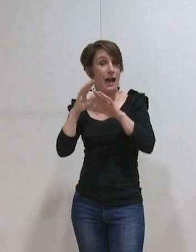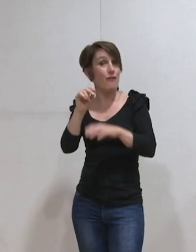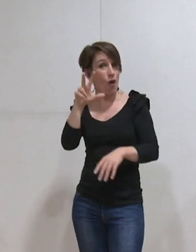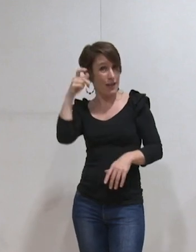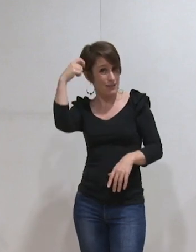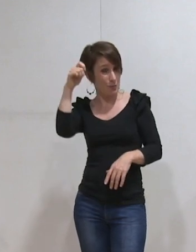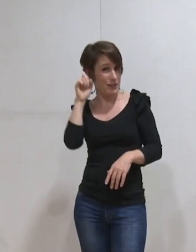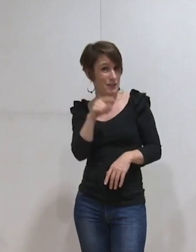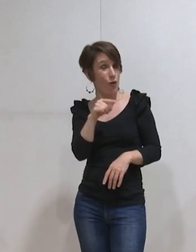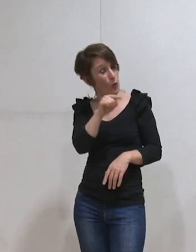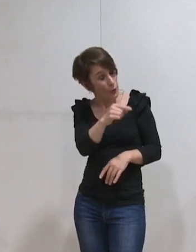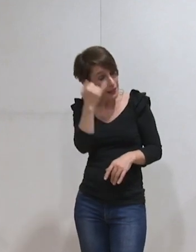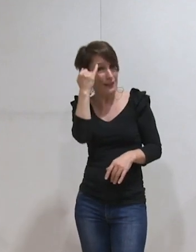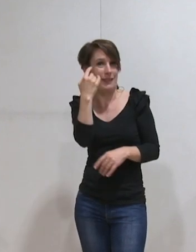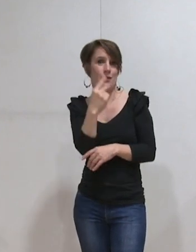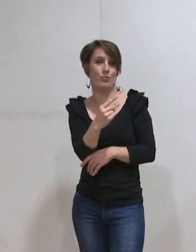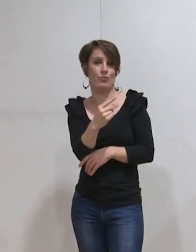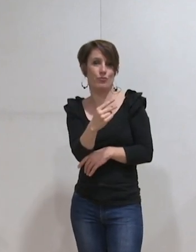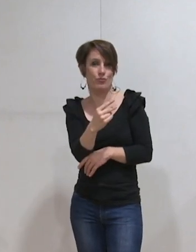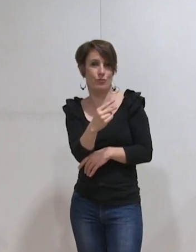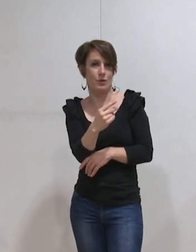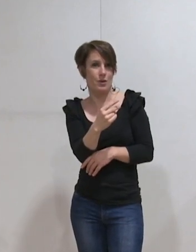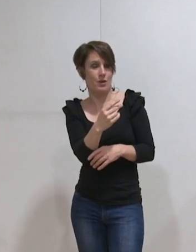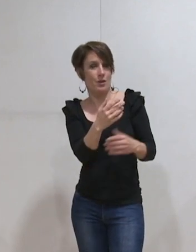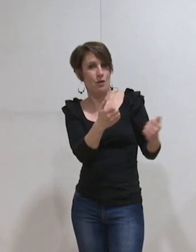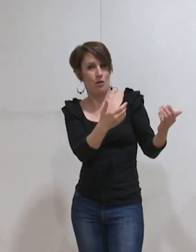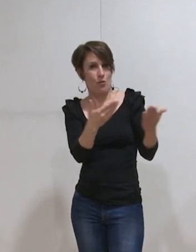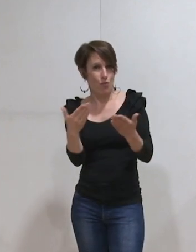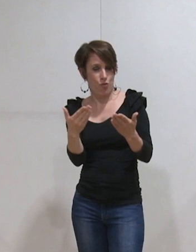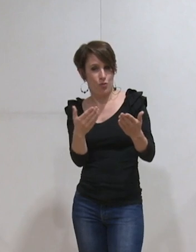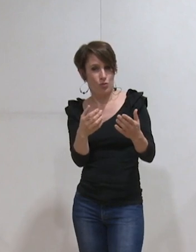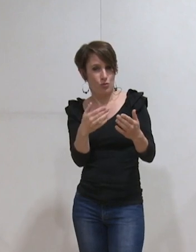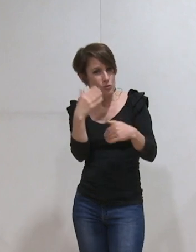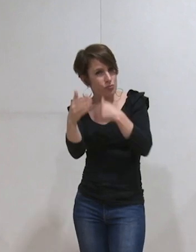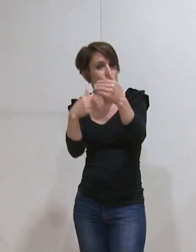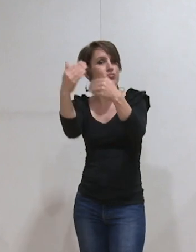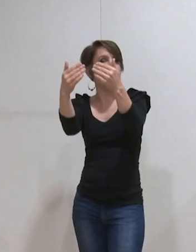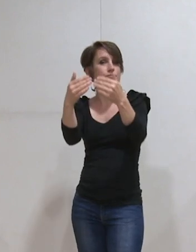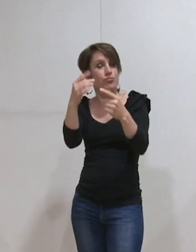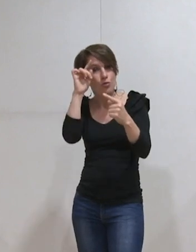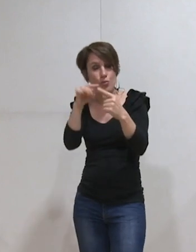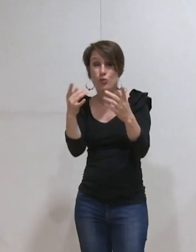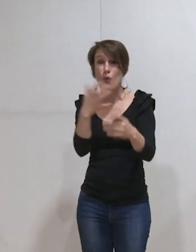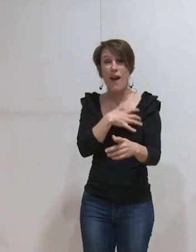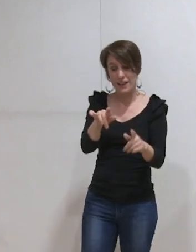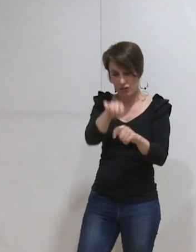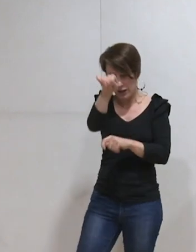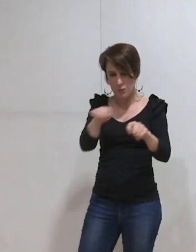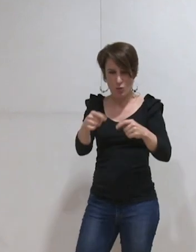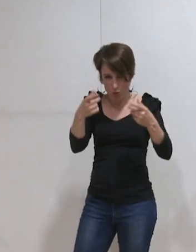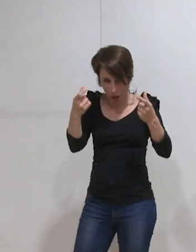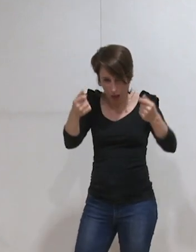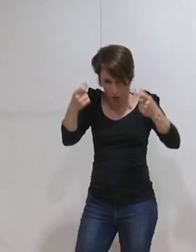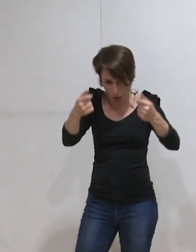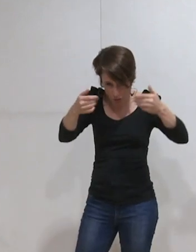avait eu un fort retentissement pour mesurer autrement la richesse prendre en compte